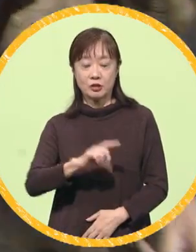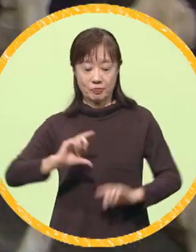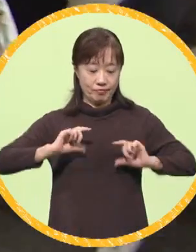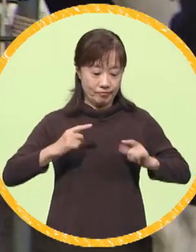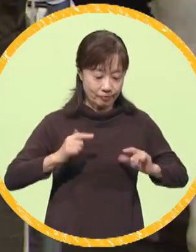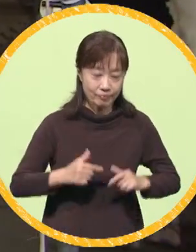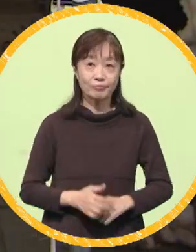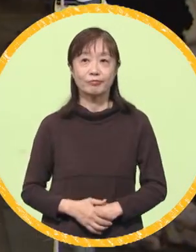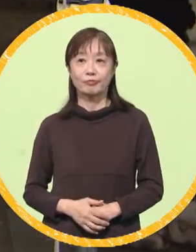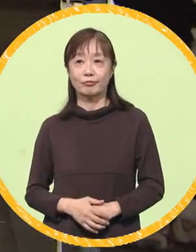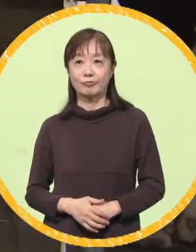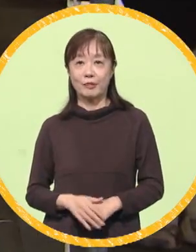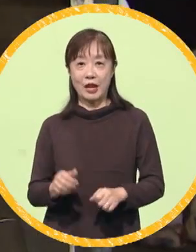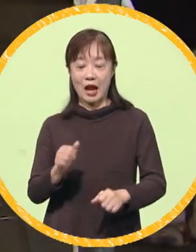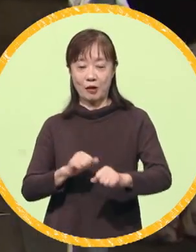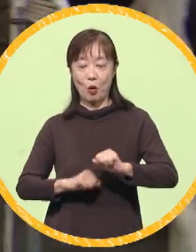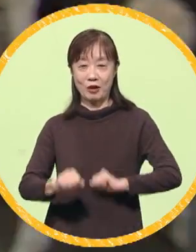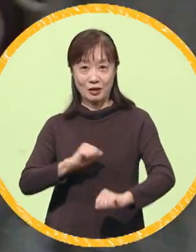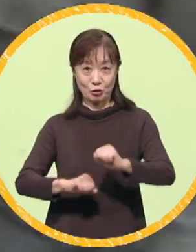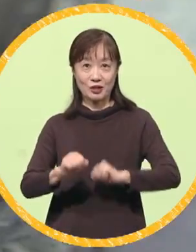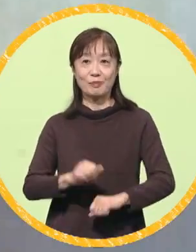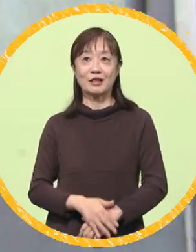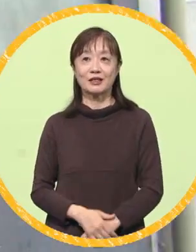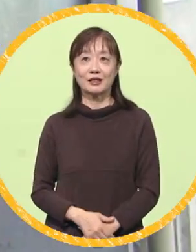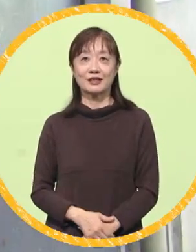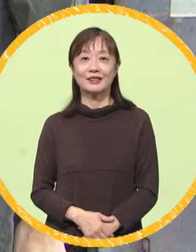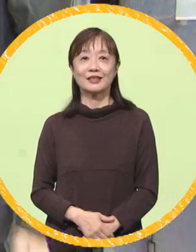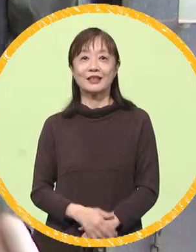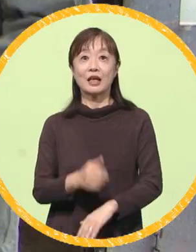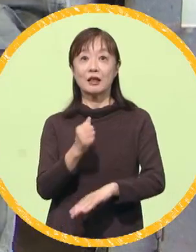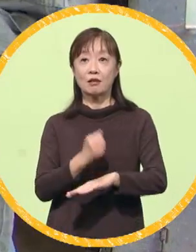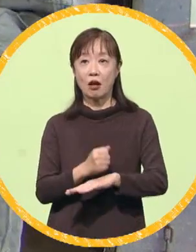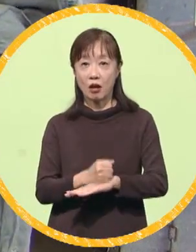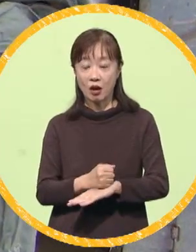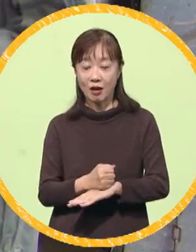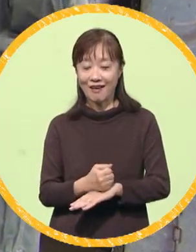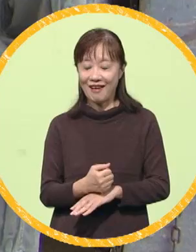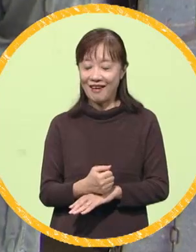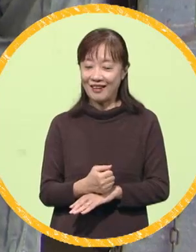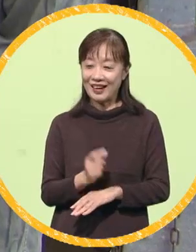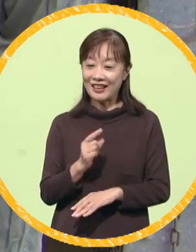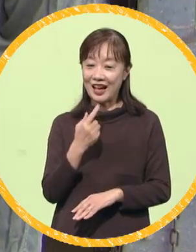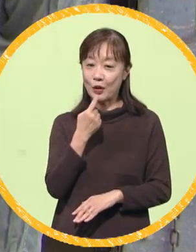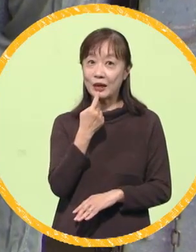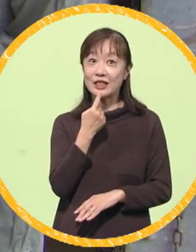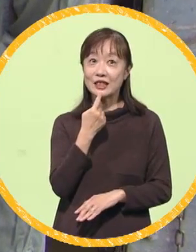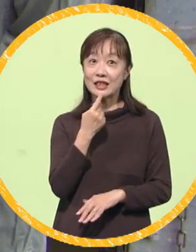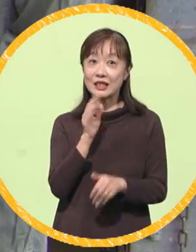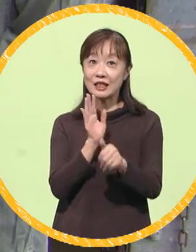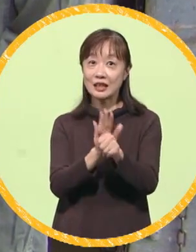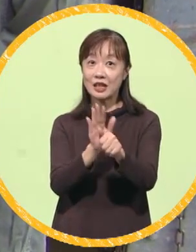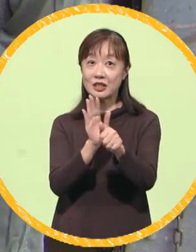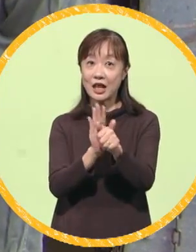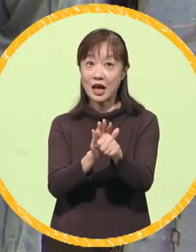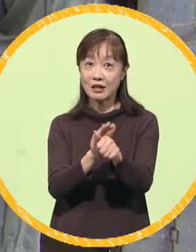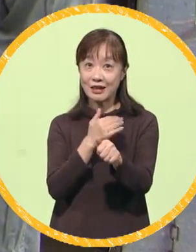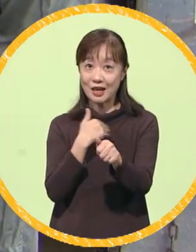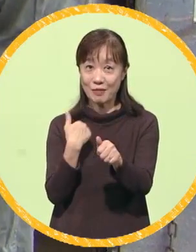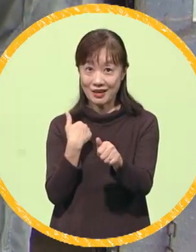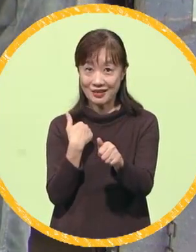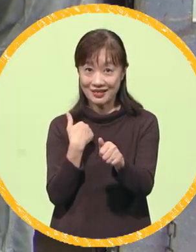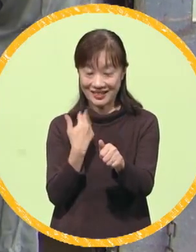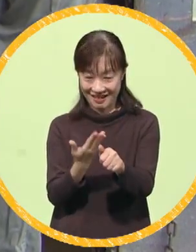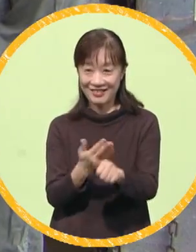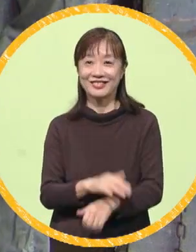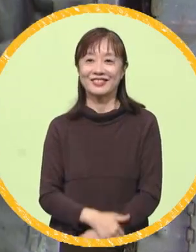業着に着替えて始めてます。 いやー大変。何か私に伝えることがあれば、 はい、 ぜひお願いしたい